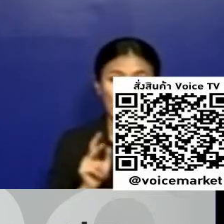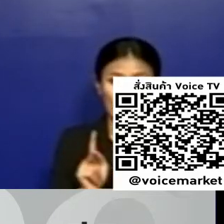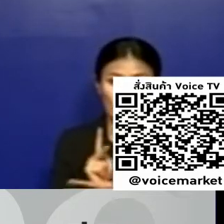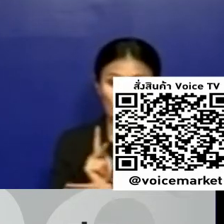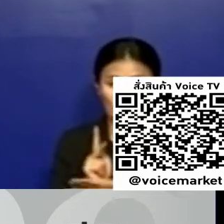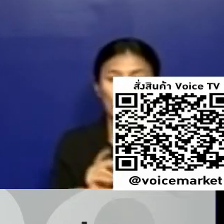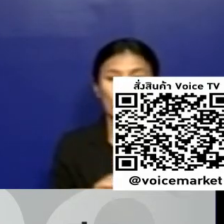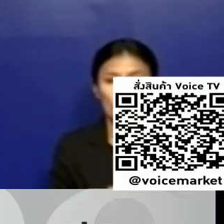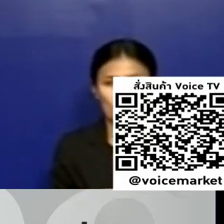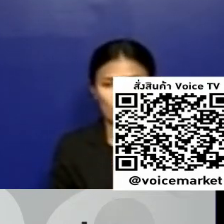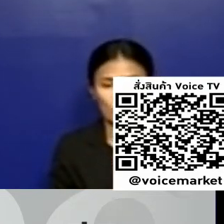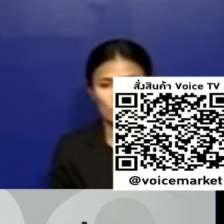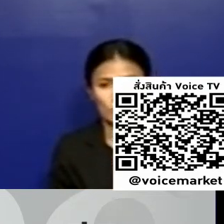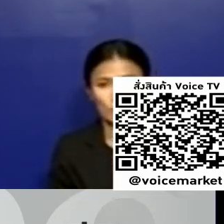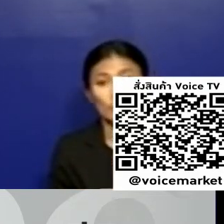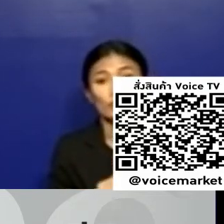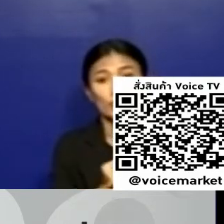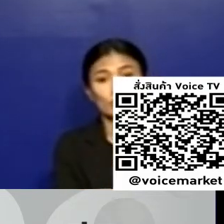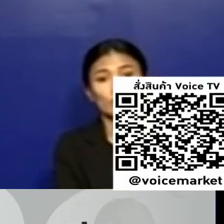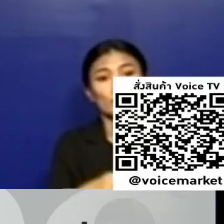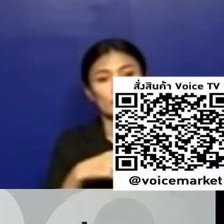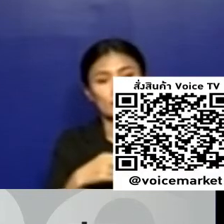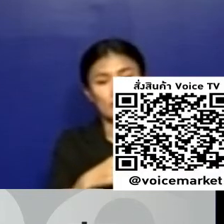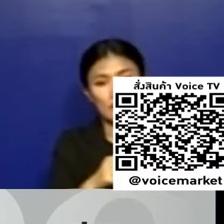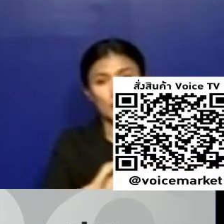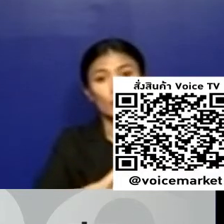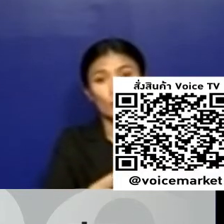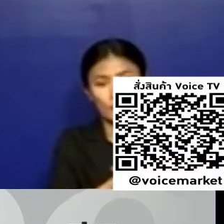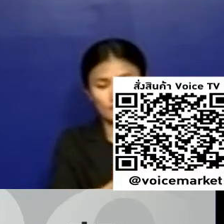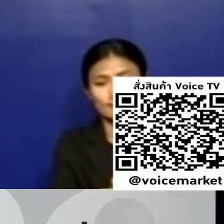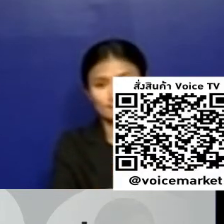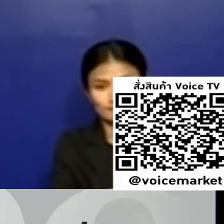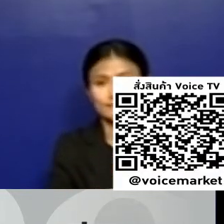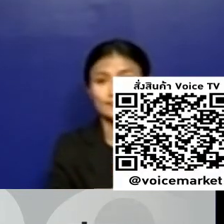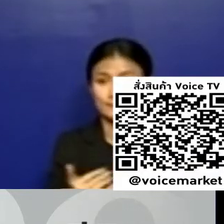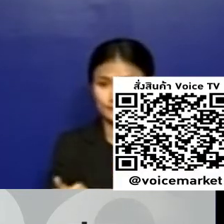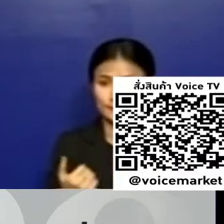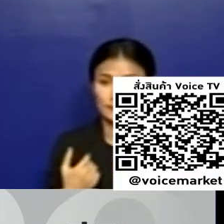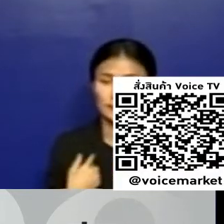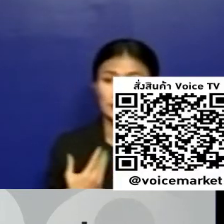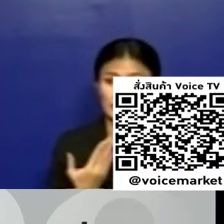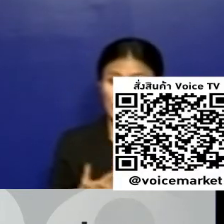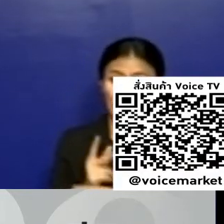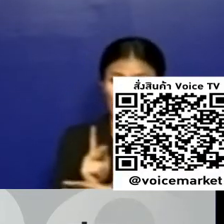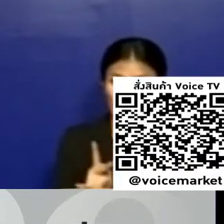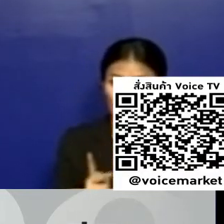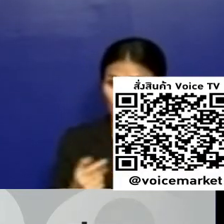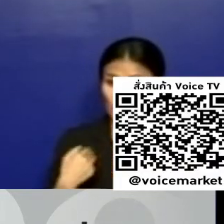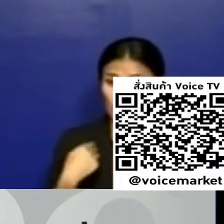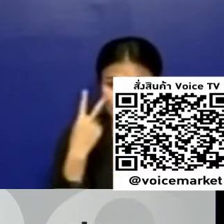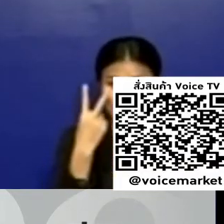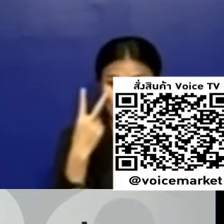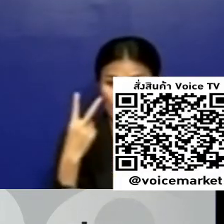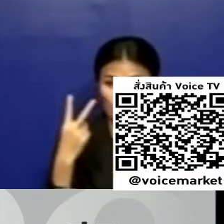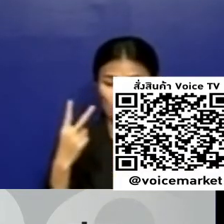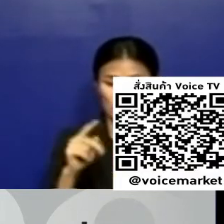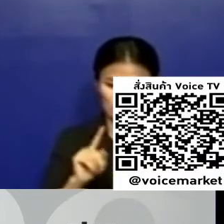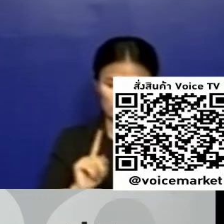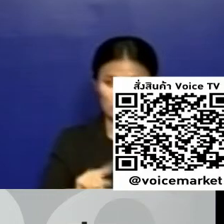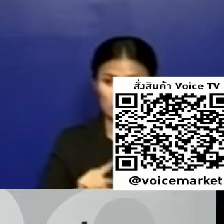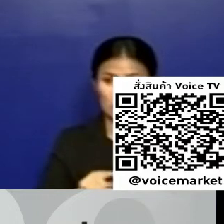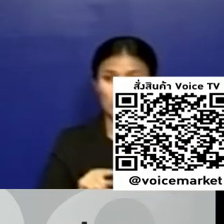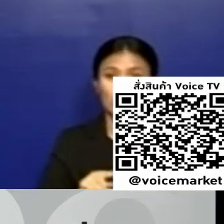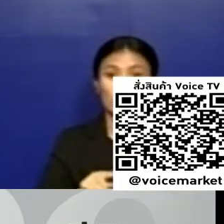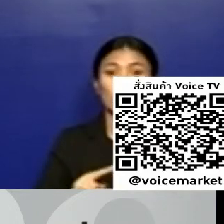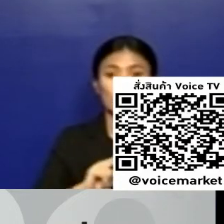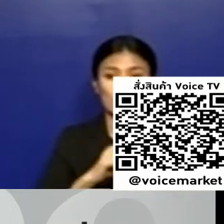ท์มือถือรุ่นเก่ามากๆแต่ไม่ทราบสัดส่วนว่ามีเท่าไหร่ นะฮะก็ไม่ยากฮะก็เขามาลงทะเบียนในธนาคารแล้วถ้าเขาไม่มีคุณก็เวลาจ่าย